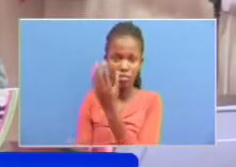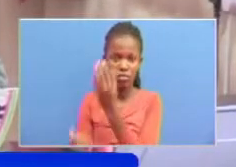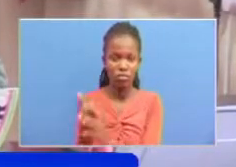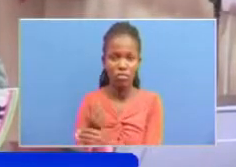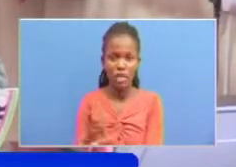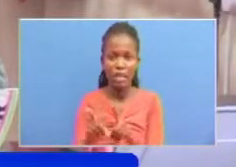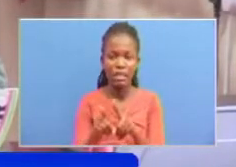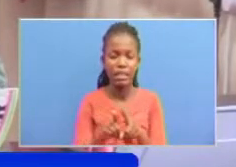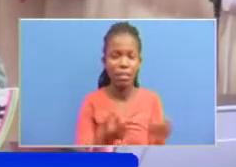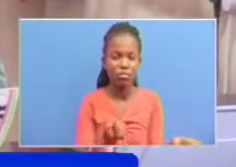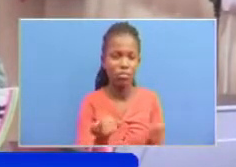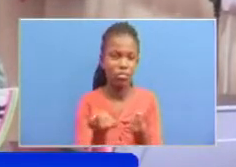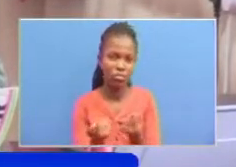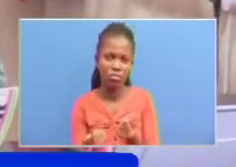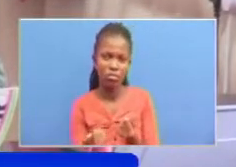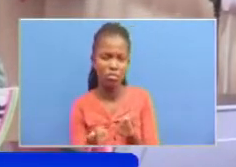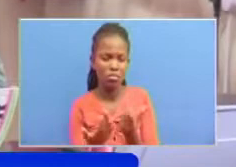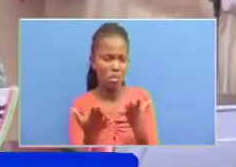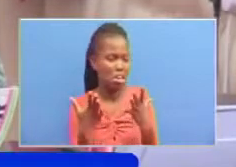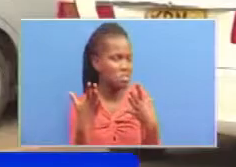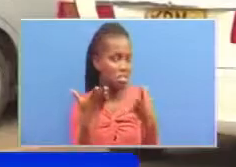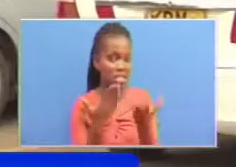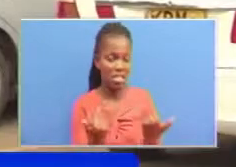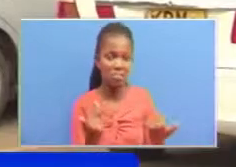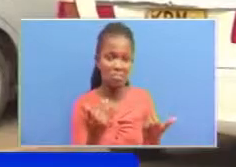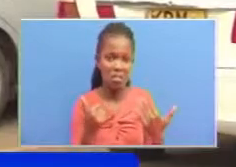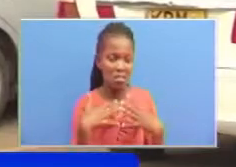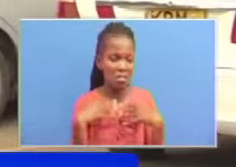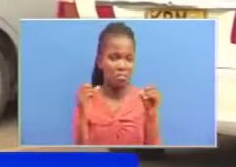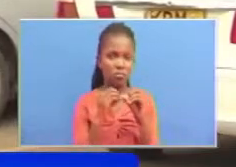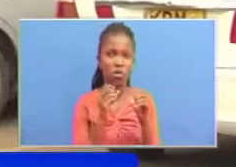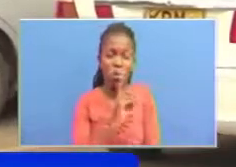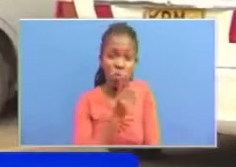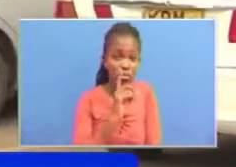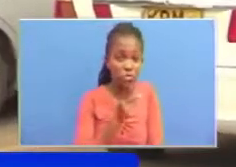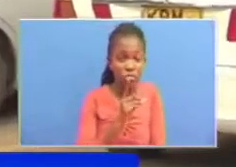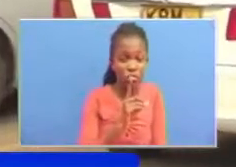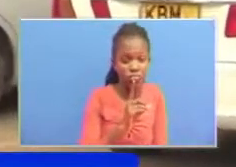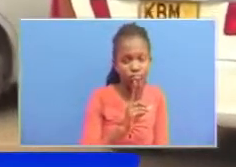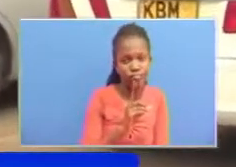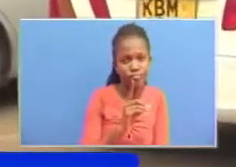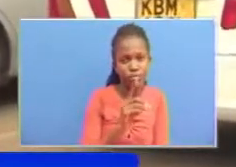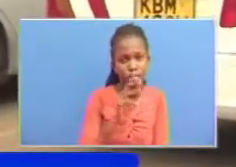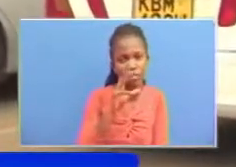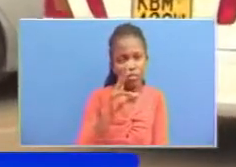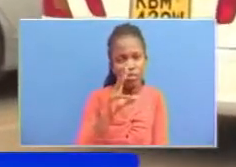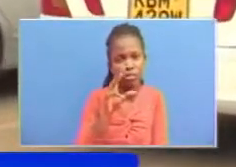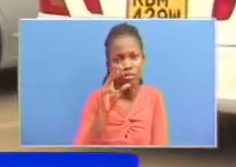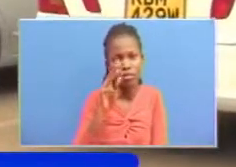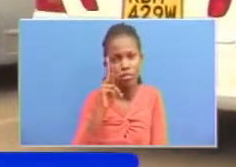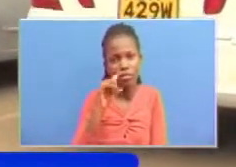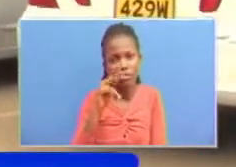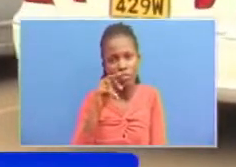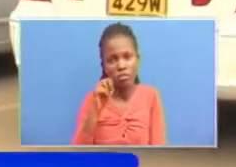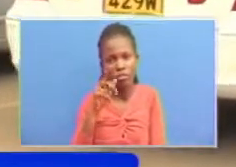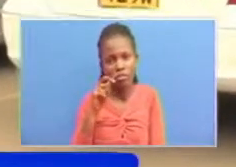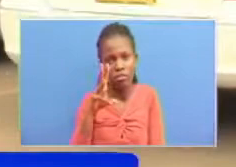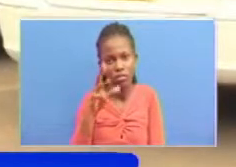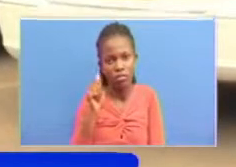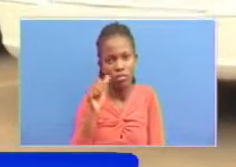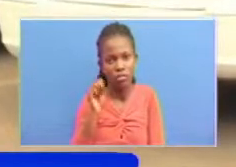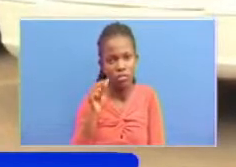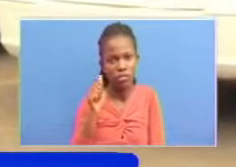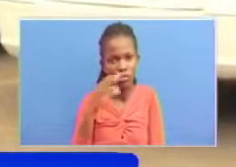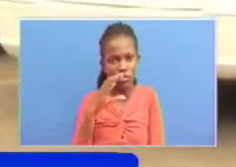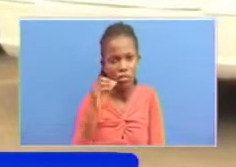mambo inaweza kufumuliwa na serikali. Ukanyo muvione wamwa kulakwe matatu sake natwana ila sithe to ikonecho na mbanga mbingi